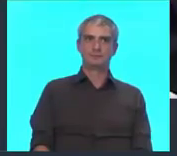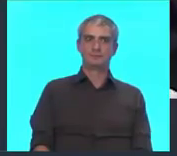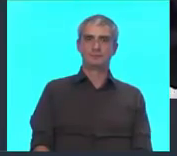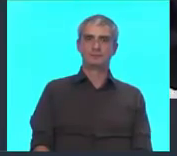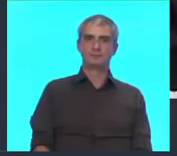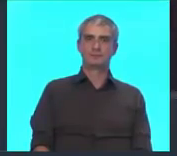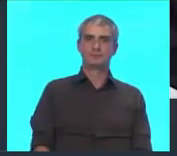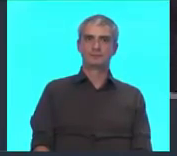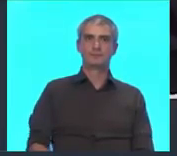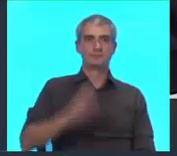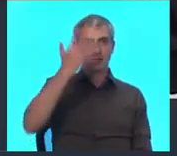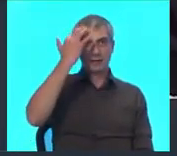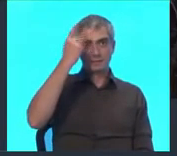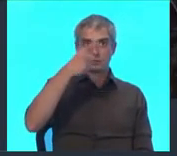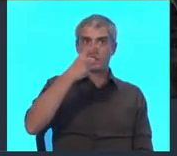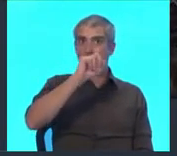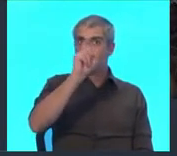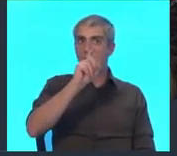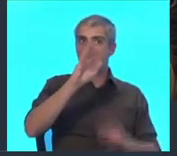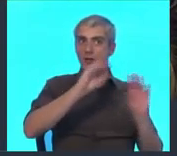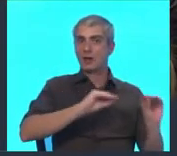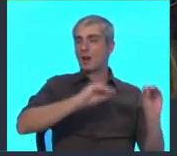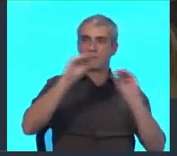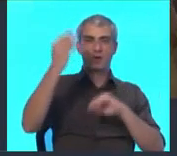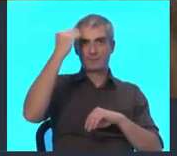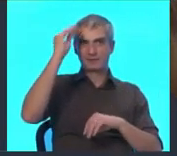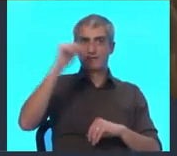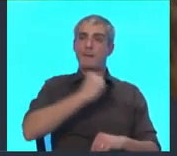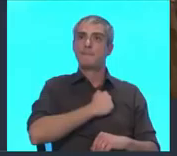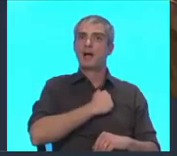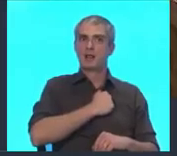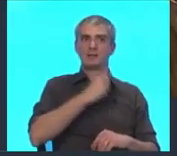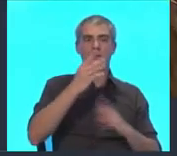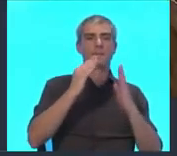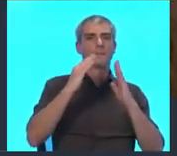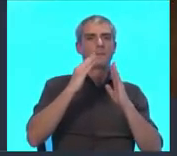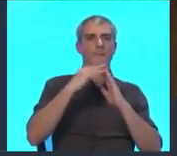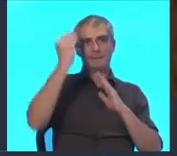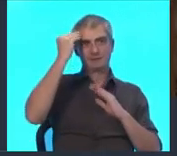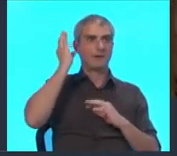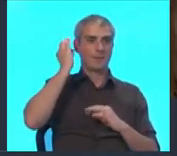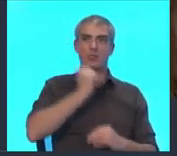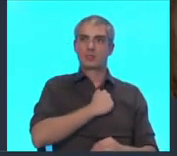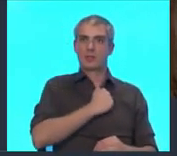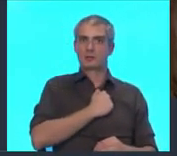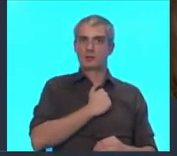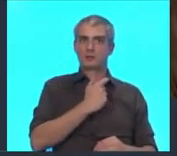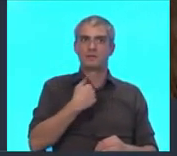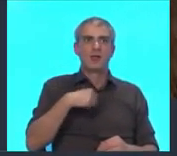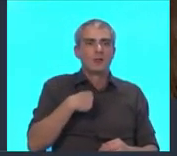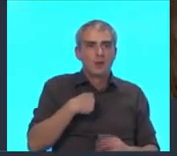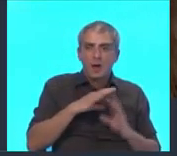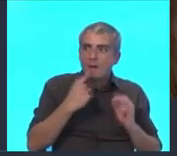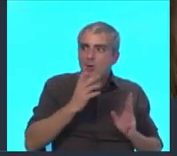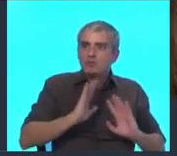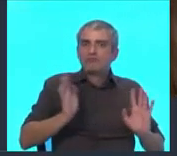הייתה במחשבה של אולי לעבור לבית הספר בר אילן, שזה לבית ספר לבנות דתיות, ואנחנו על ההתחלה אמרנו לה,